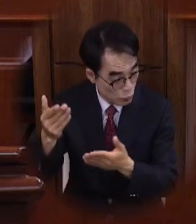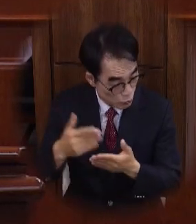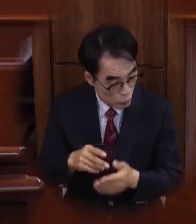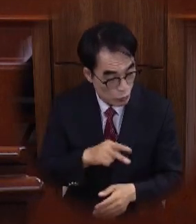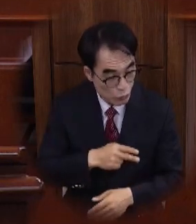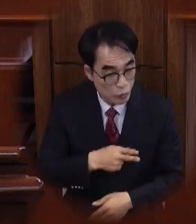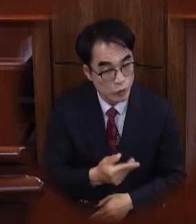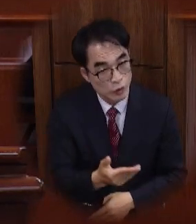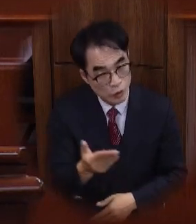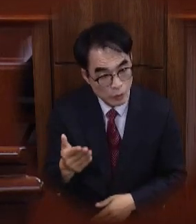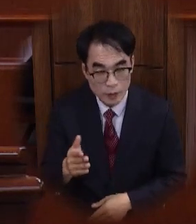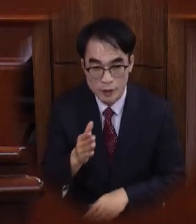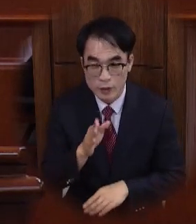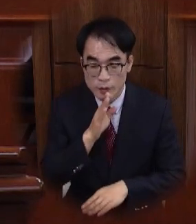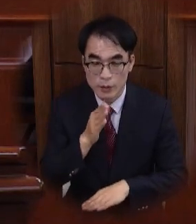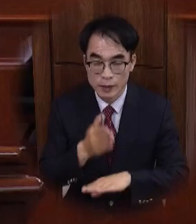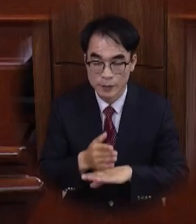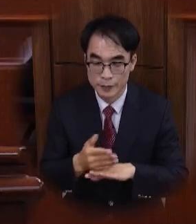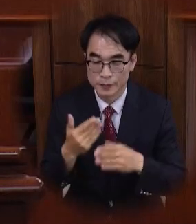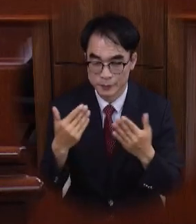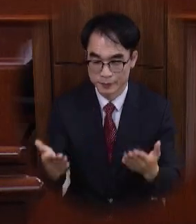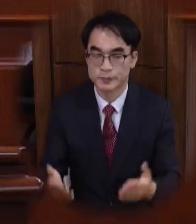의원님들께 진심으로